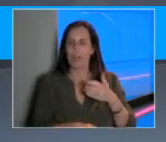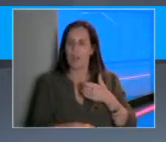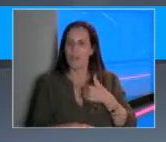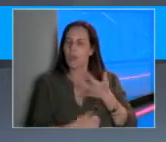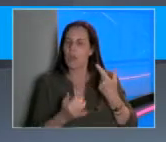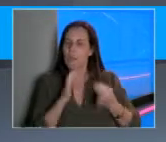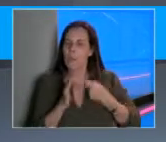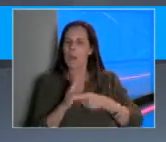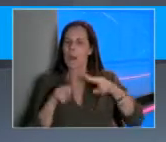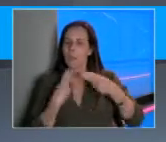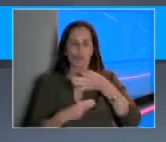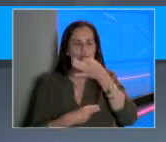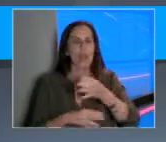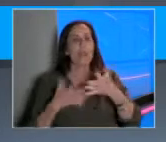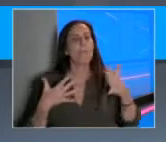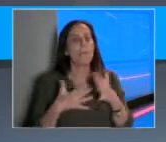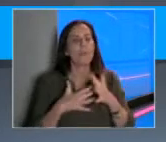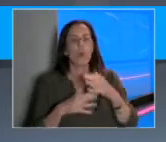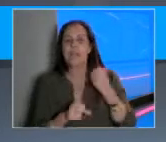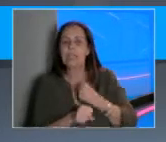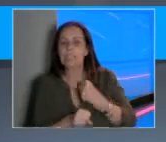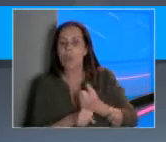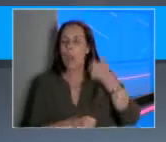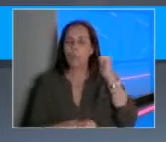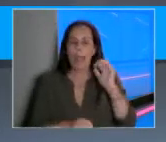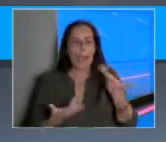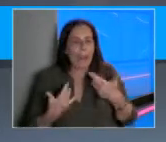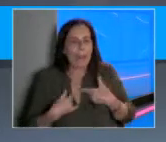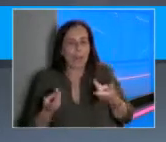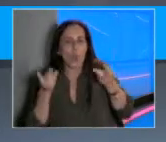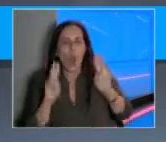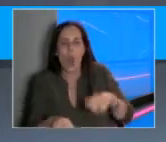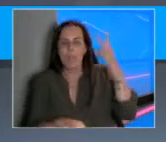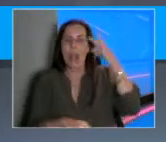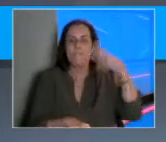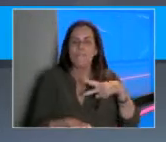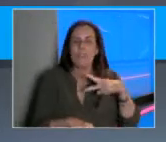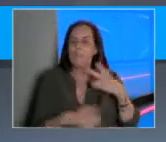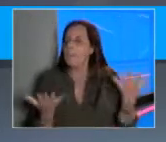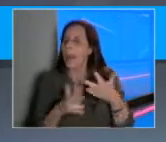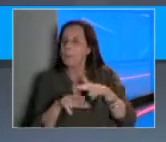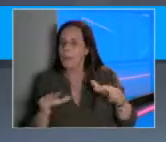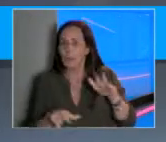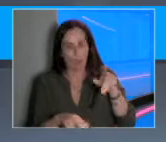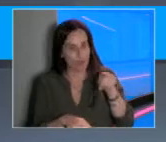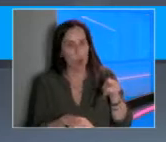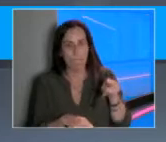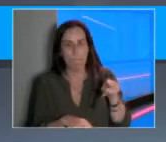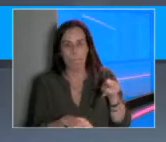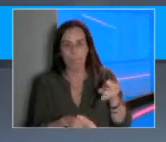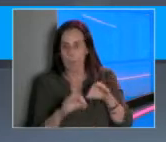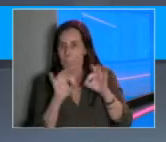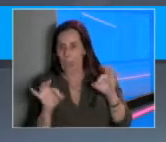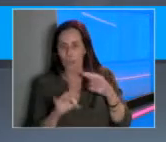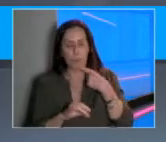כמה פעמים חזרנו על שאלה, על כמה בדיקות נעשו אתמול, איך אנחנו יכולים להבין מה המצב, שגם שם אגב,